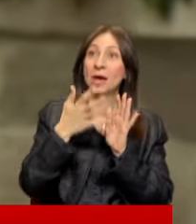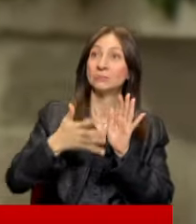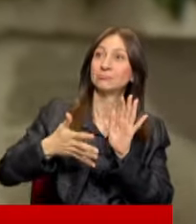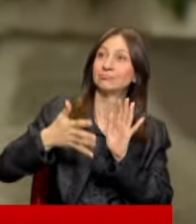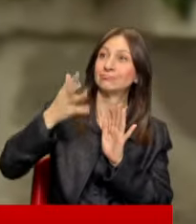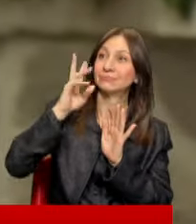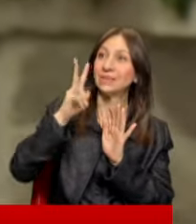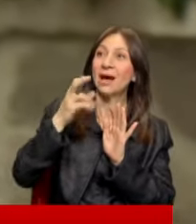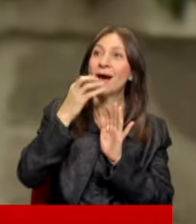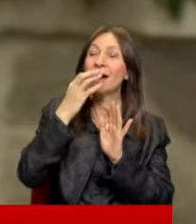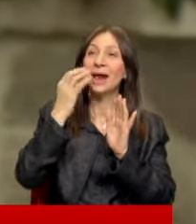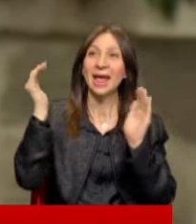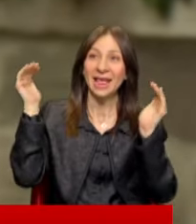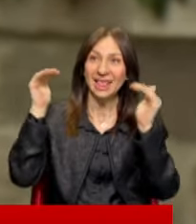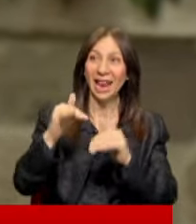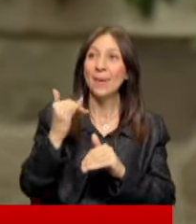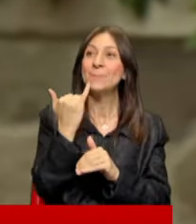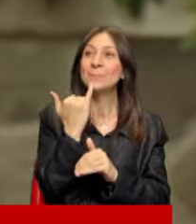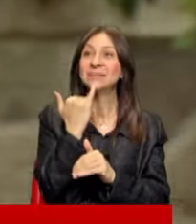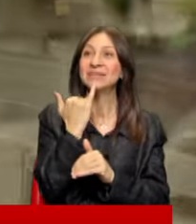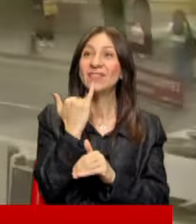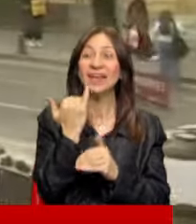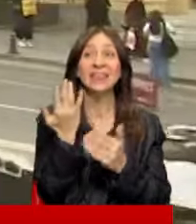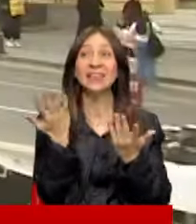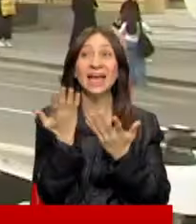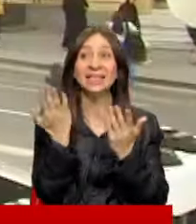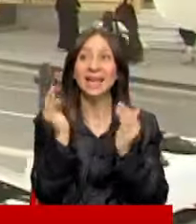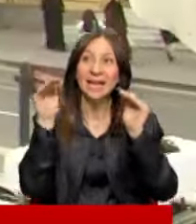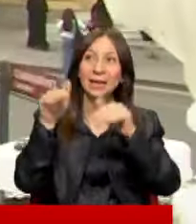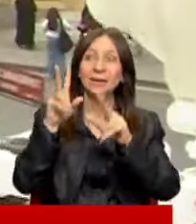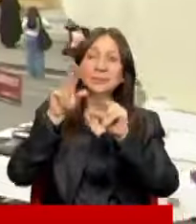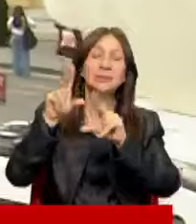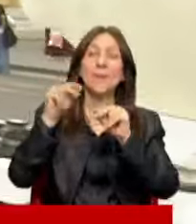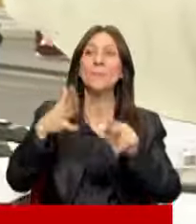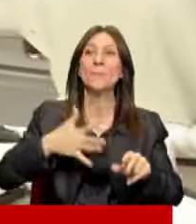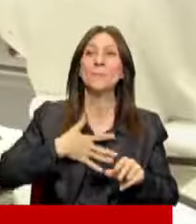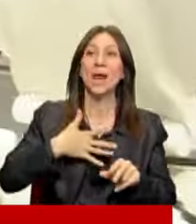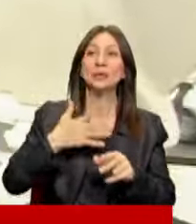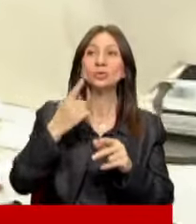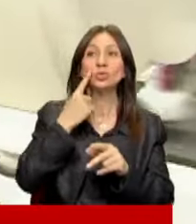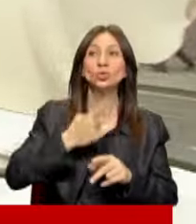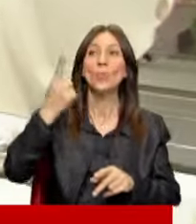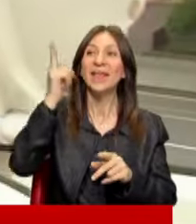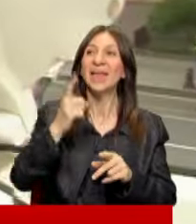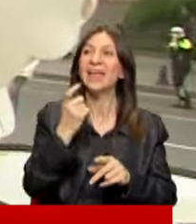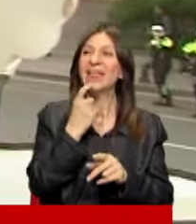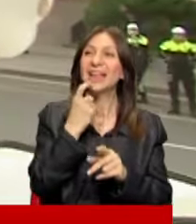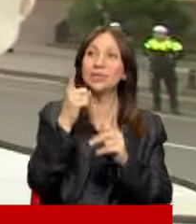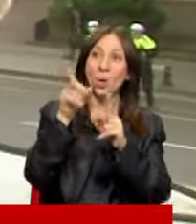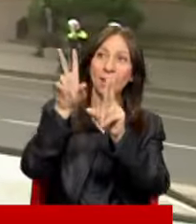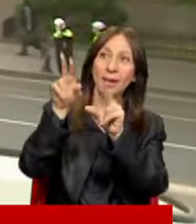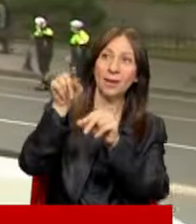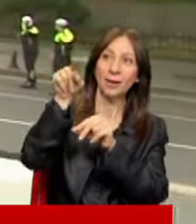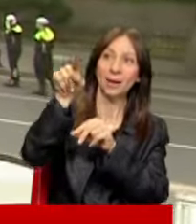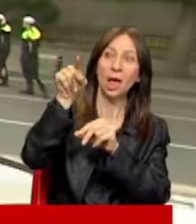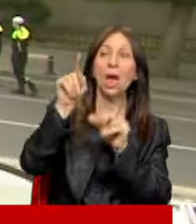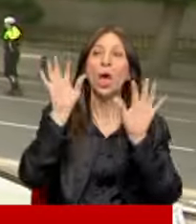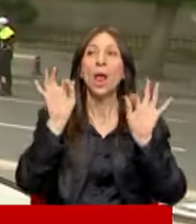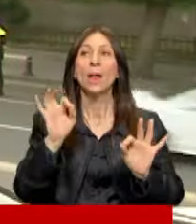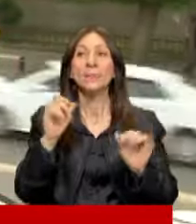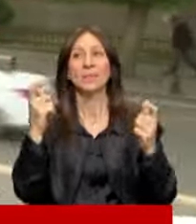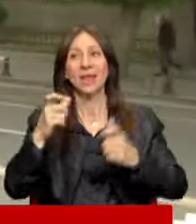görüyorsunuz. Ankara'ya gelen misafirler nerede ağırlanıyor diye merak edenler, Cumhuriyet'in ilk yıllarında işte orası önemli